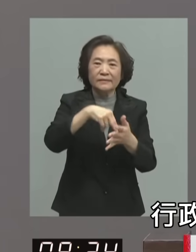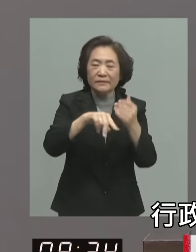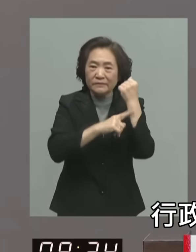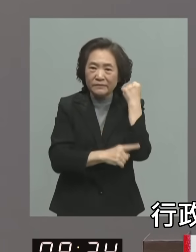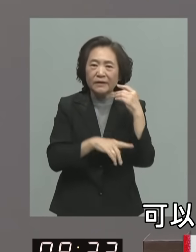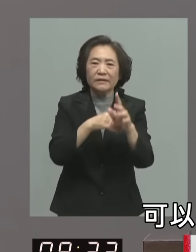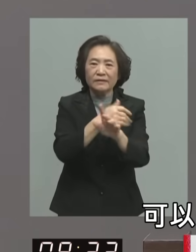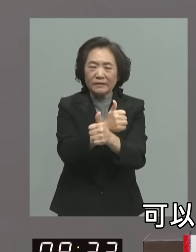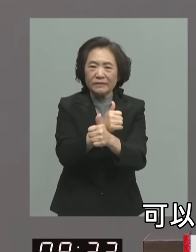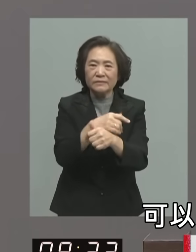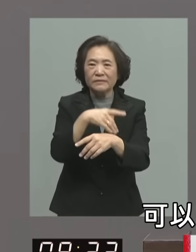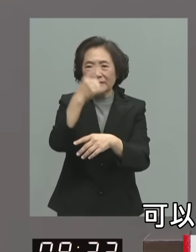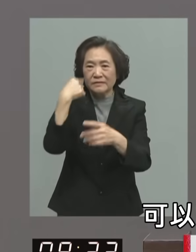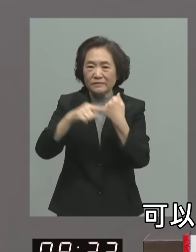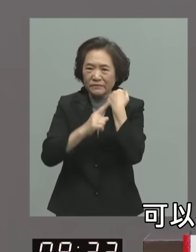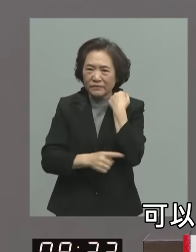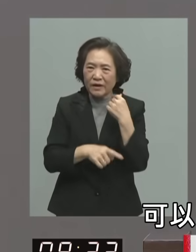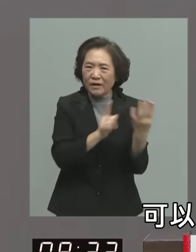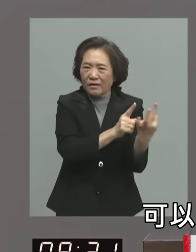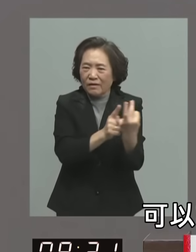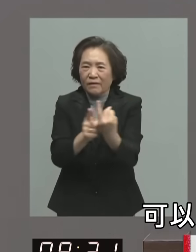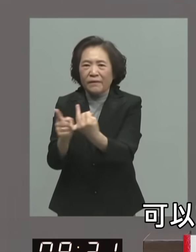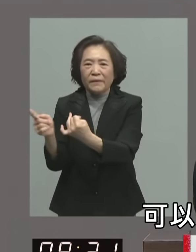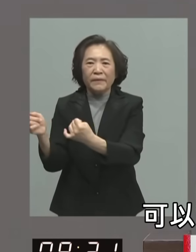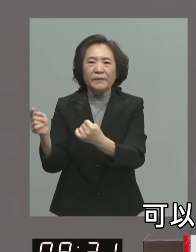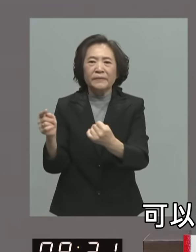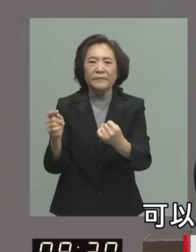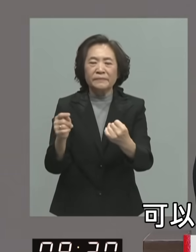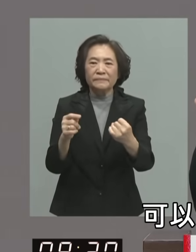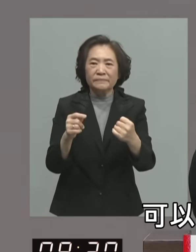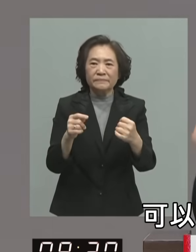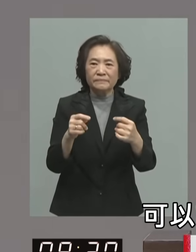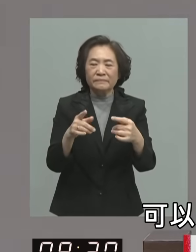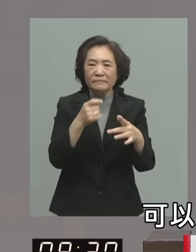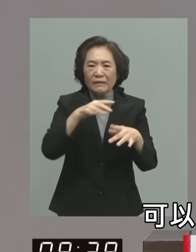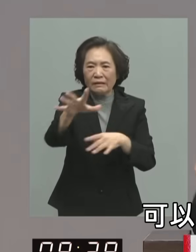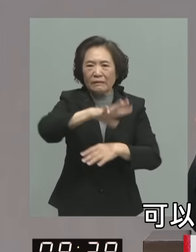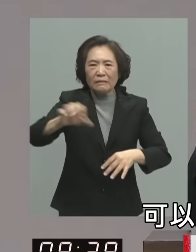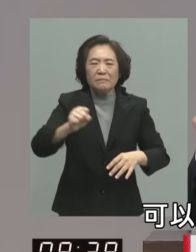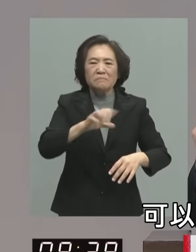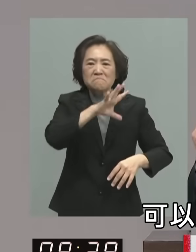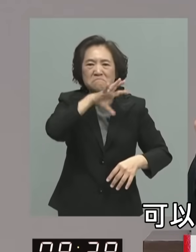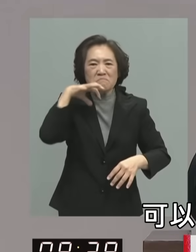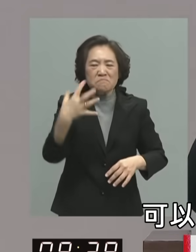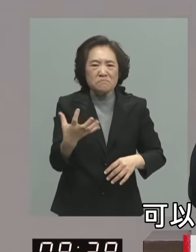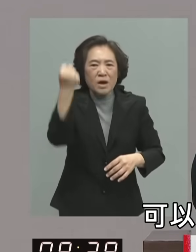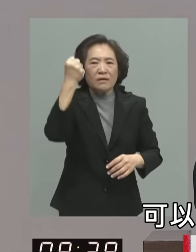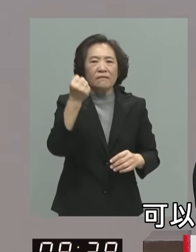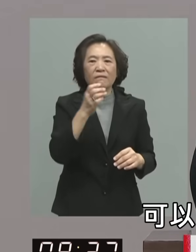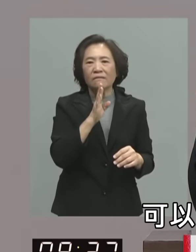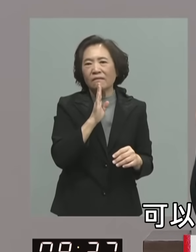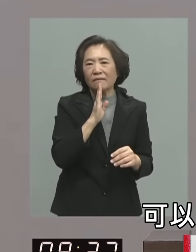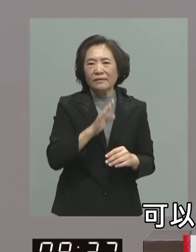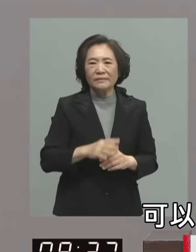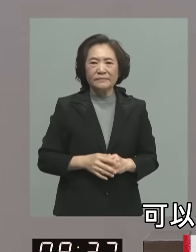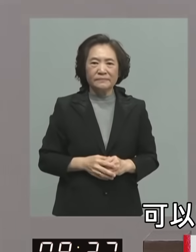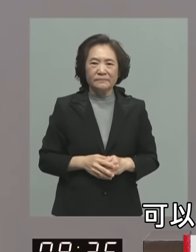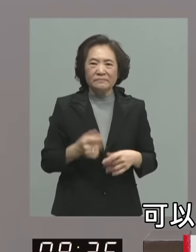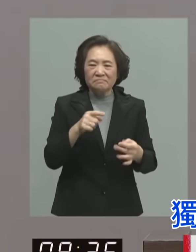试、监察，可以讲一把抓，完全一党专